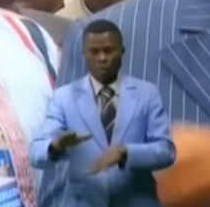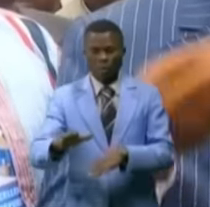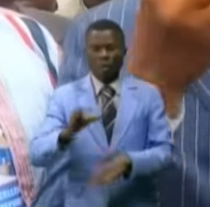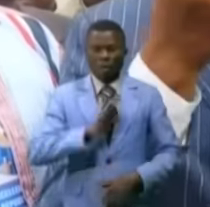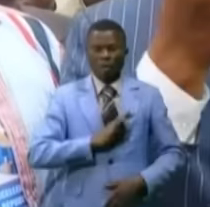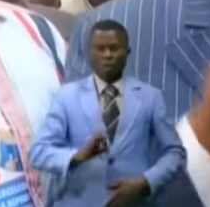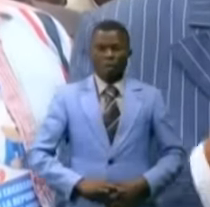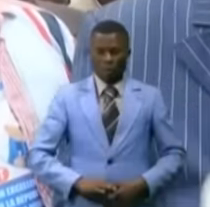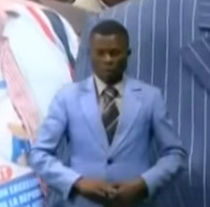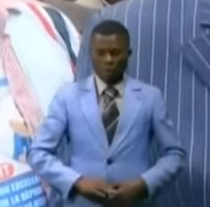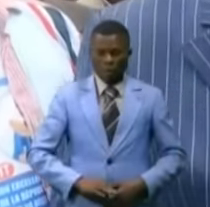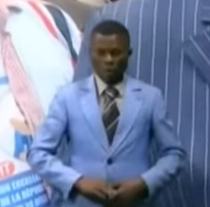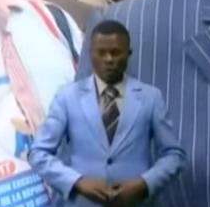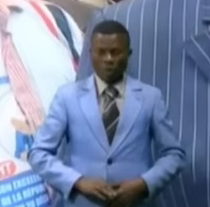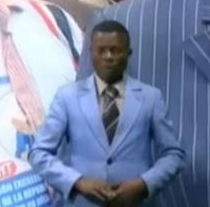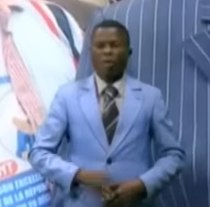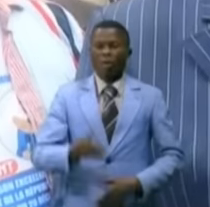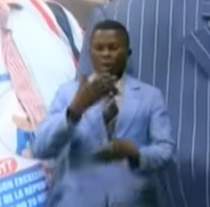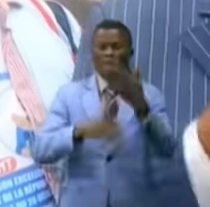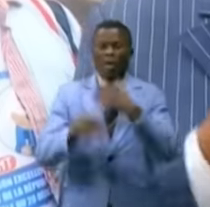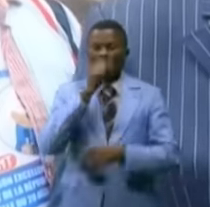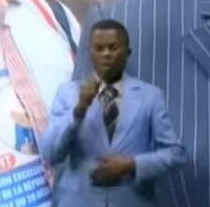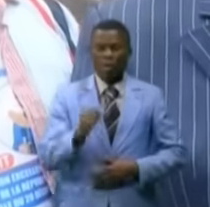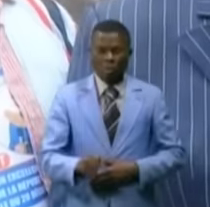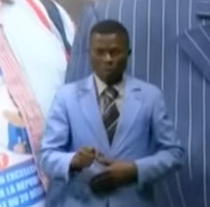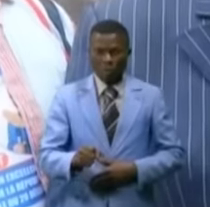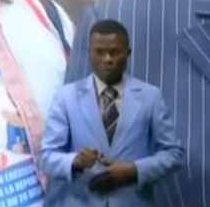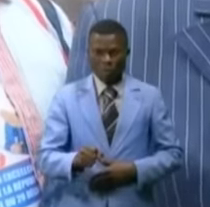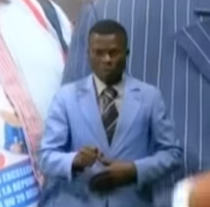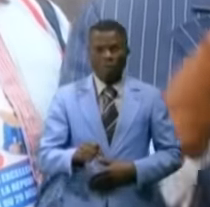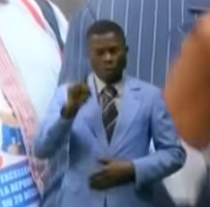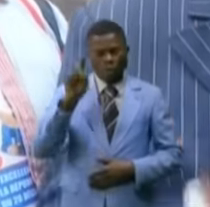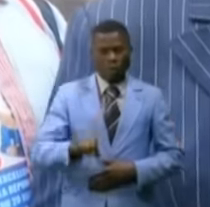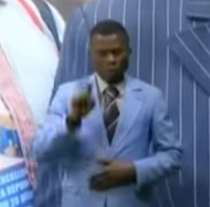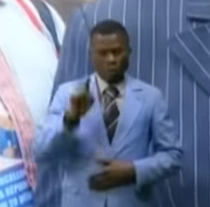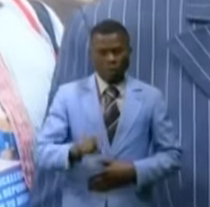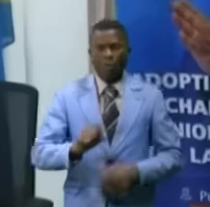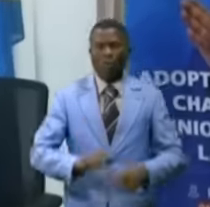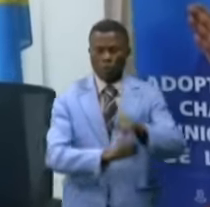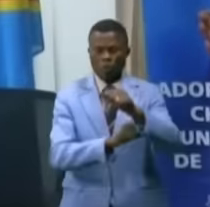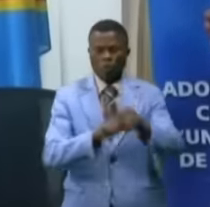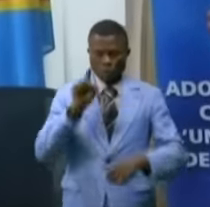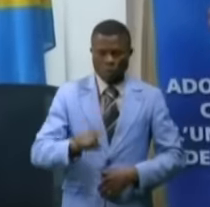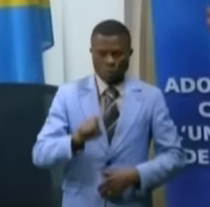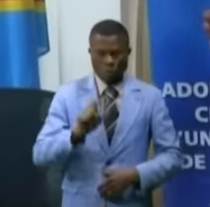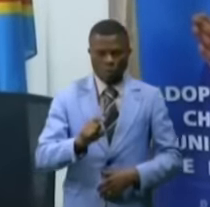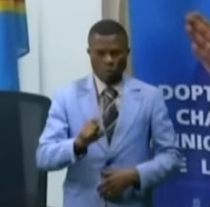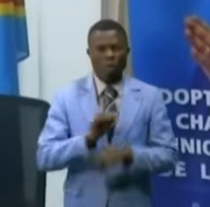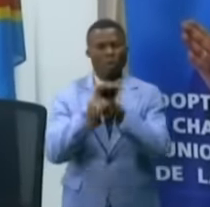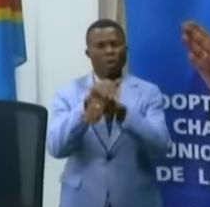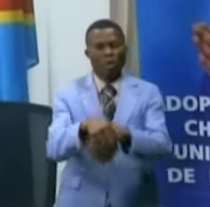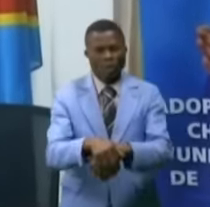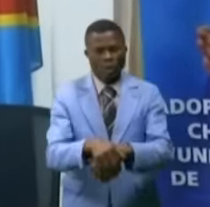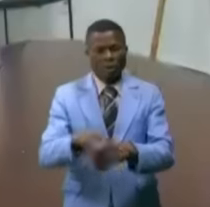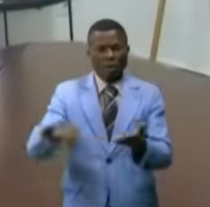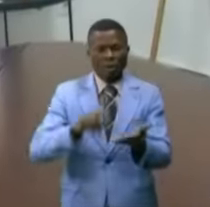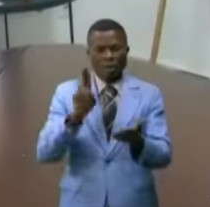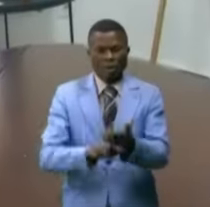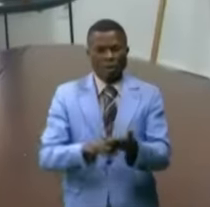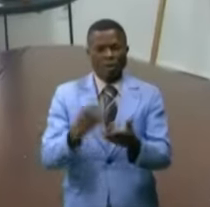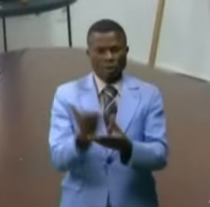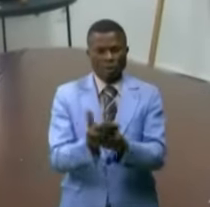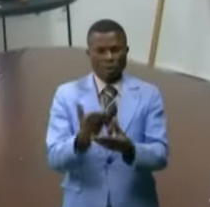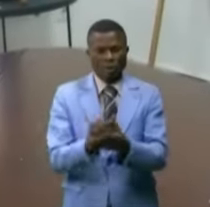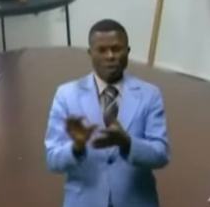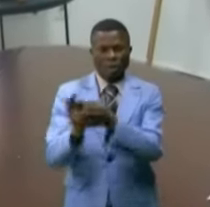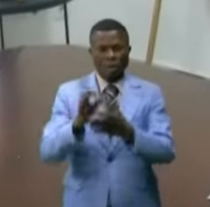Béton et les descendants des Ankoutchouan à Mongo, on n'avait que le devoir de le soutenir. Ils se sont engagés par la signature de la charte de